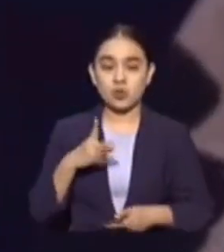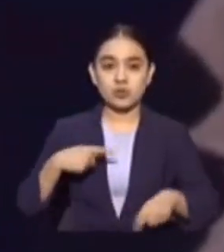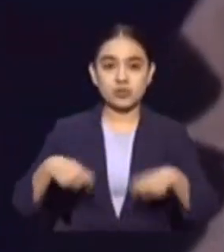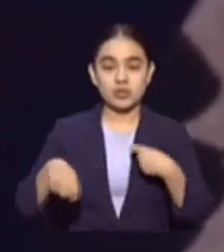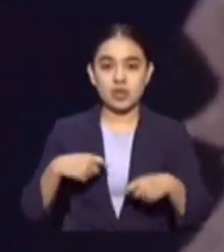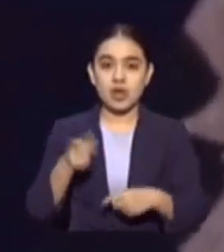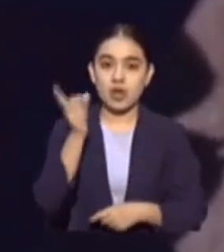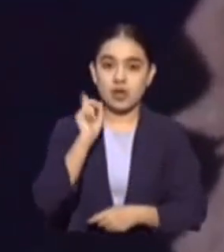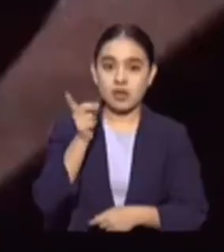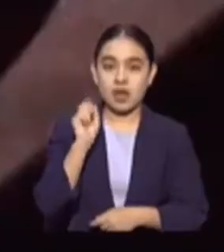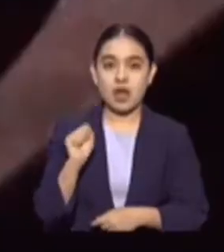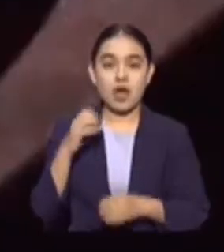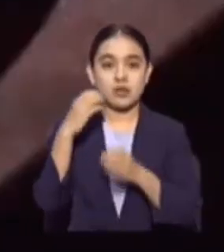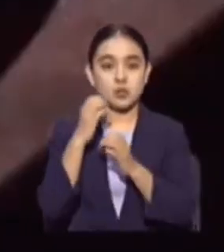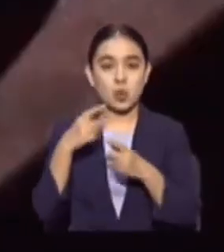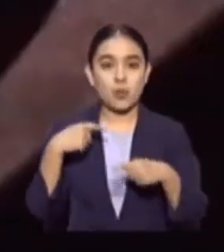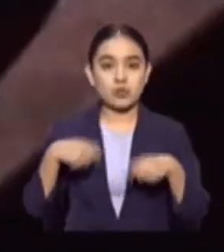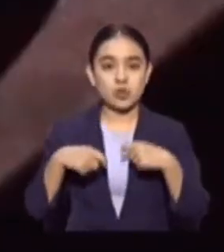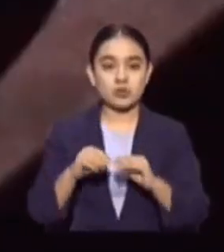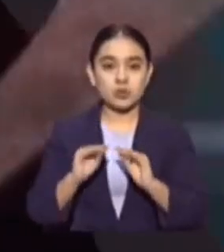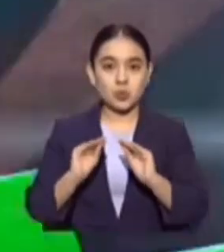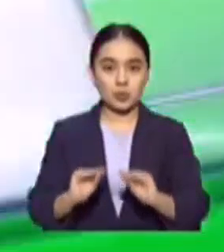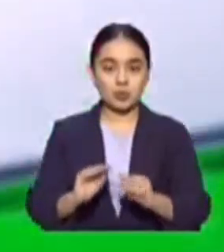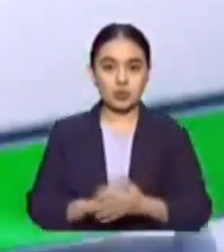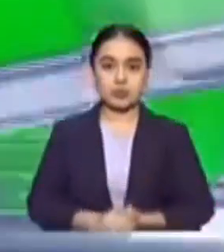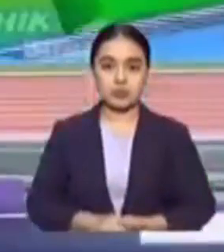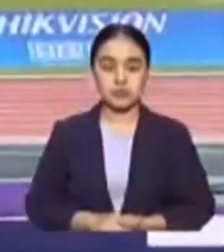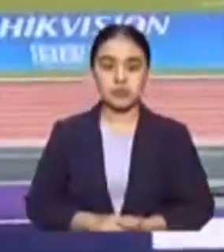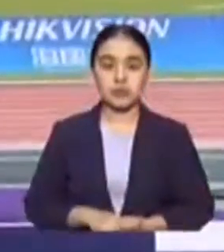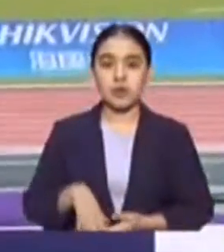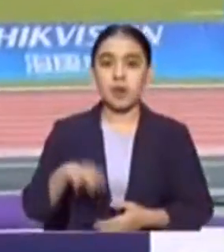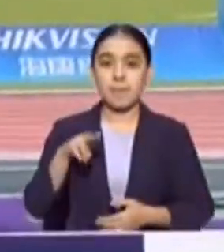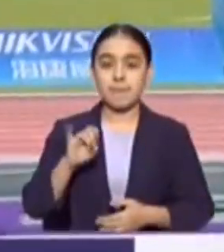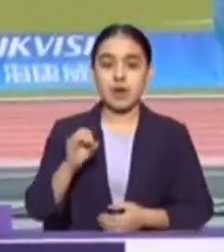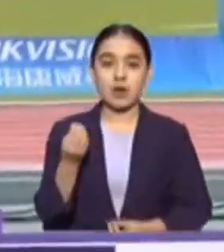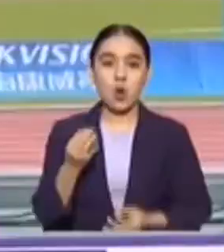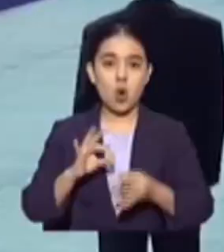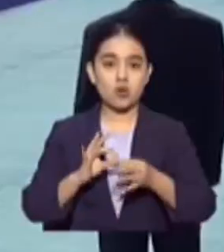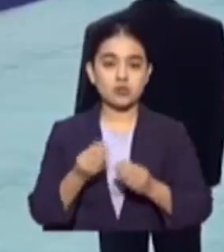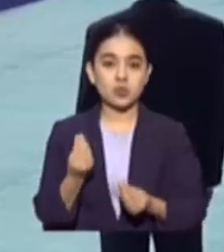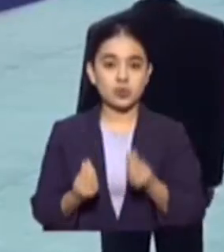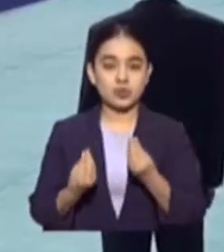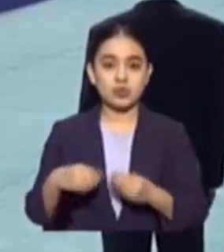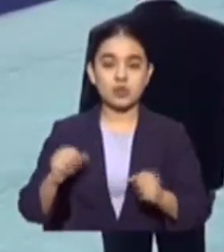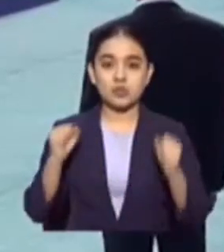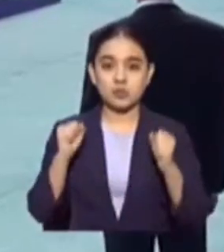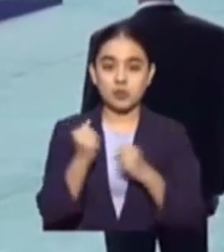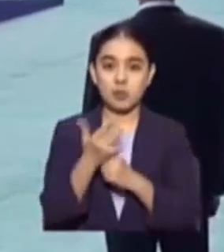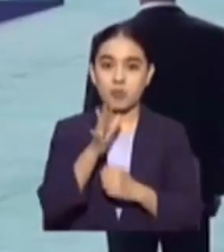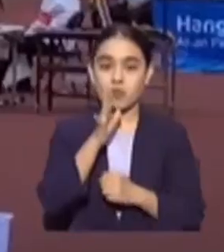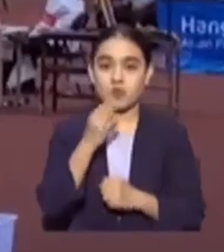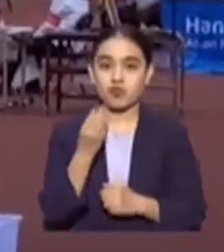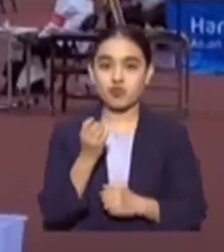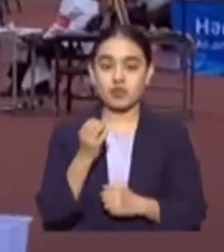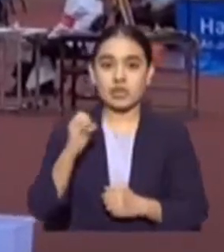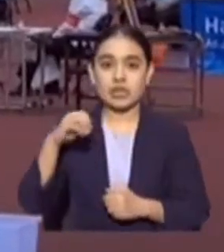savdosida qadimiy astronomik asbob sotuvga qo'yilmoqda. Paraosiyo o'yinlaridan xushxabar. Sportchimiz 15 yoshli